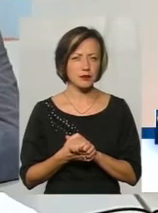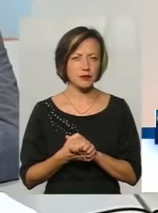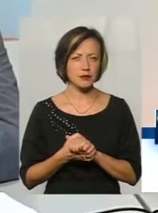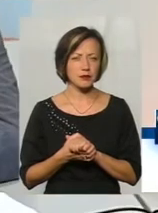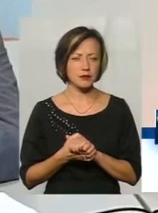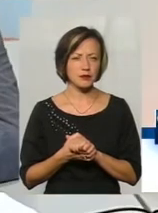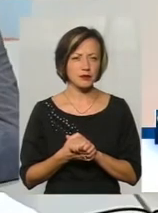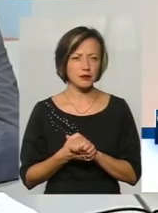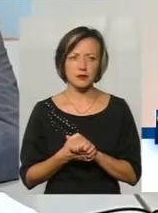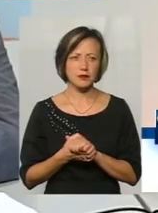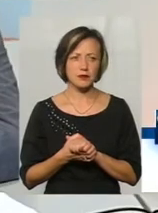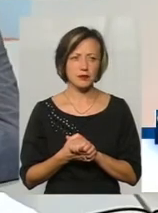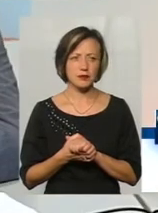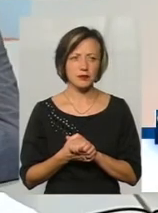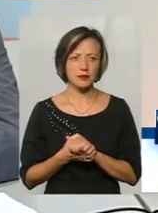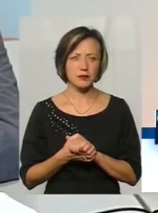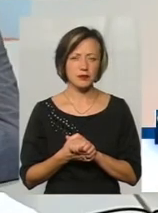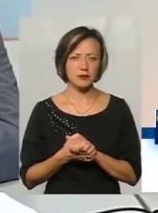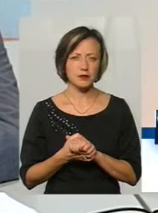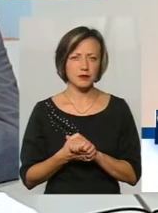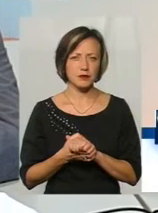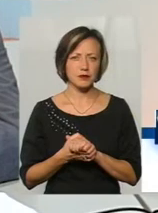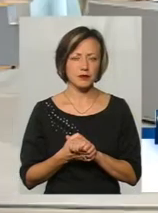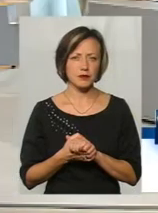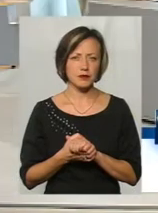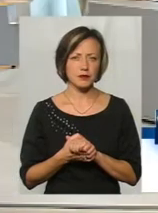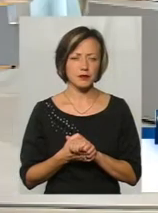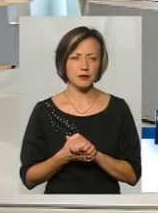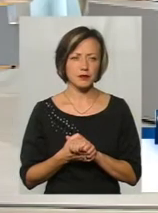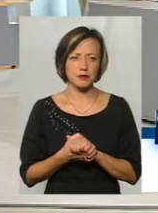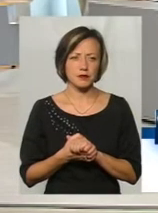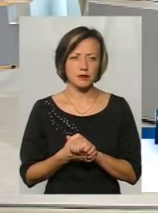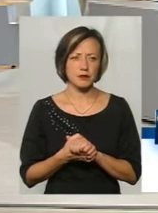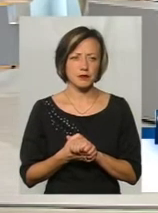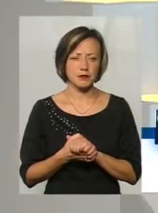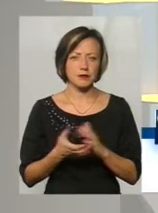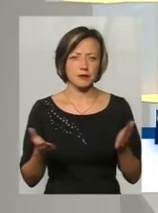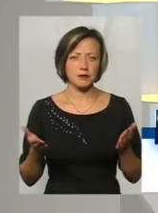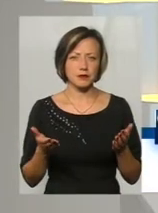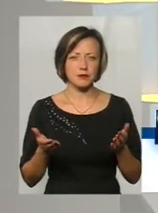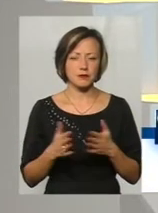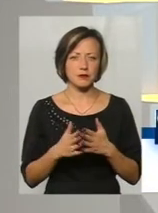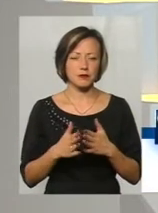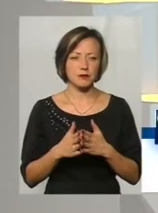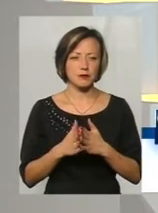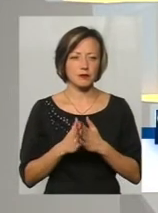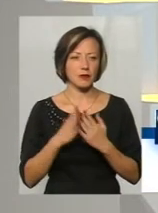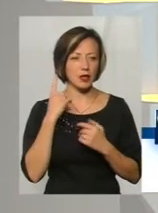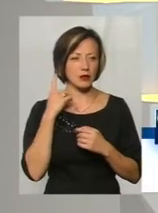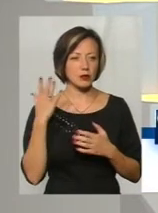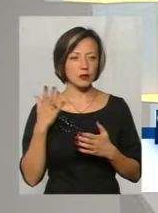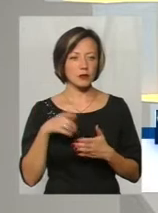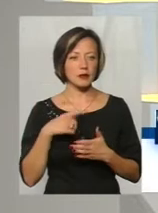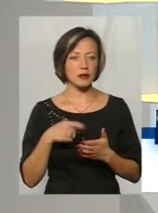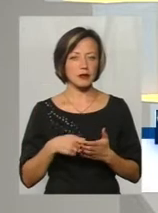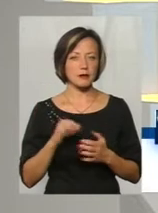Як кримінальним передаю за це? Кого ти відповісти чи ні? Дякую, ми почули ваше питання. Поганий